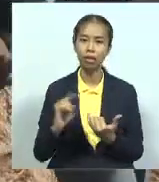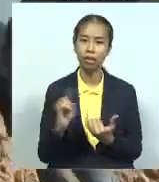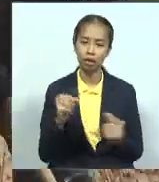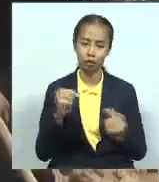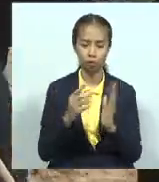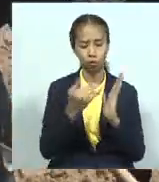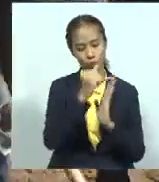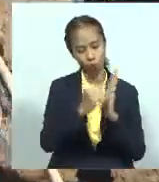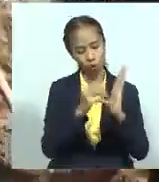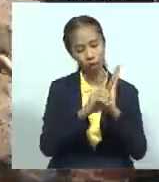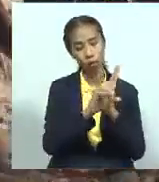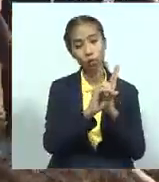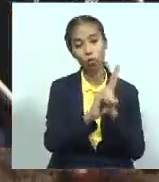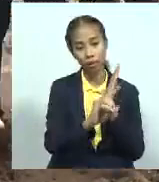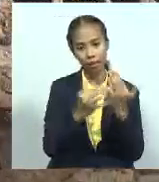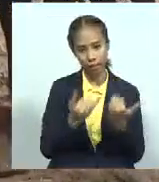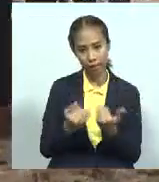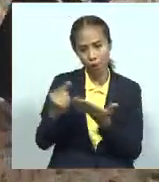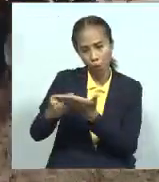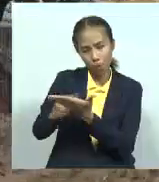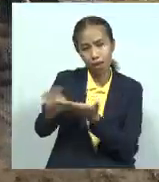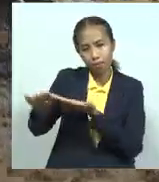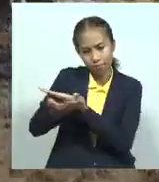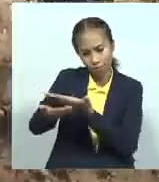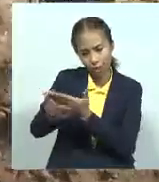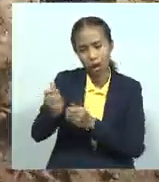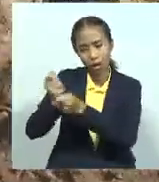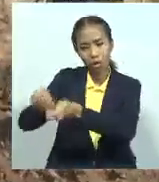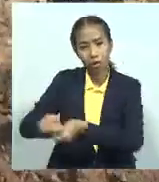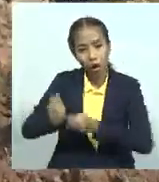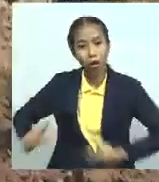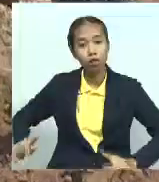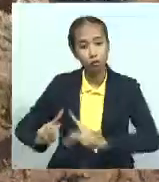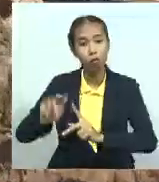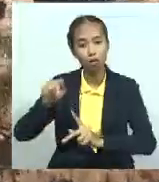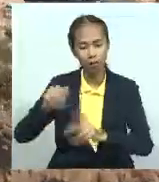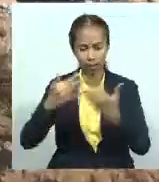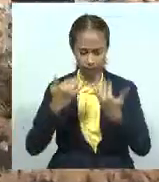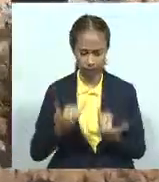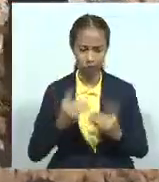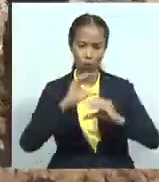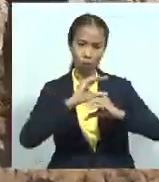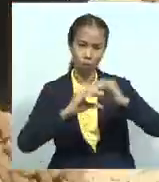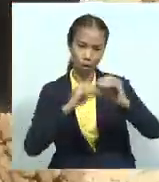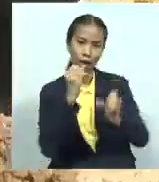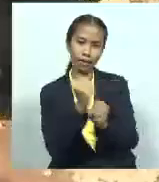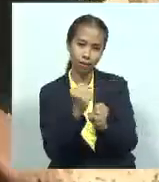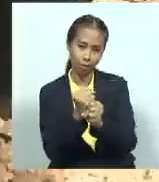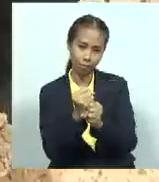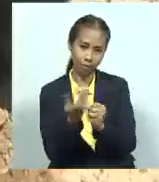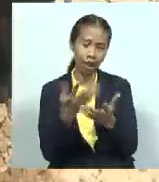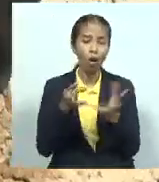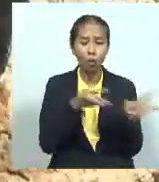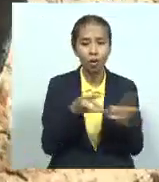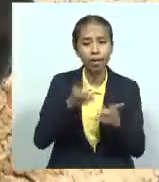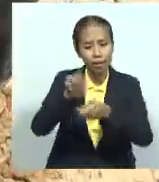ที่จังหวัด101ที่ปรึกษารัฐมนตรีช่วยว่าการกระทรวงเกษตรและสหกรณ์บอกว่าโครงการชลประทานเกษตรทฤษฎีใหม่ประยุ